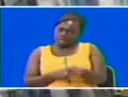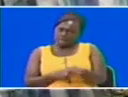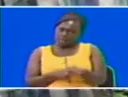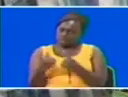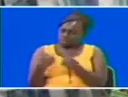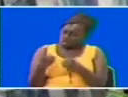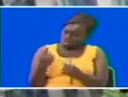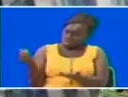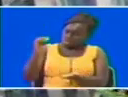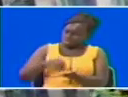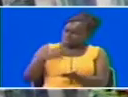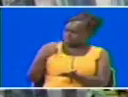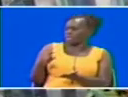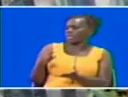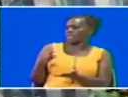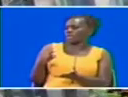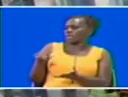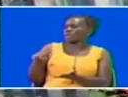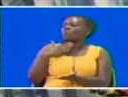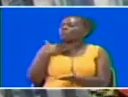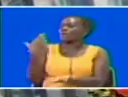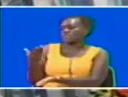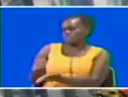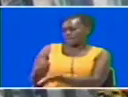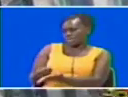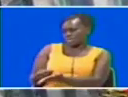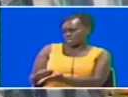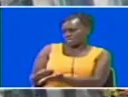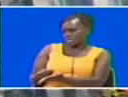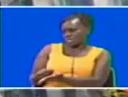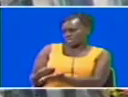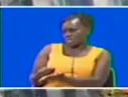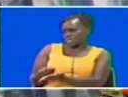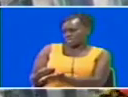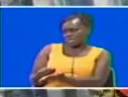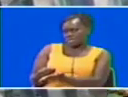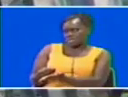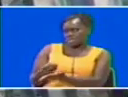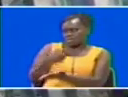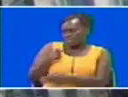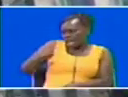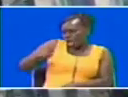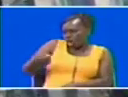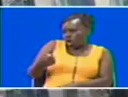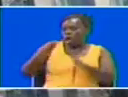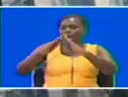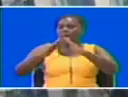aliponigongea tena akaniambia wanasema wanataka pesa, kwa hivyo ananiambia nijifungie kwa nyumba. Na nikafunga nyumba.